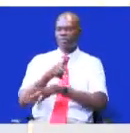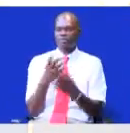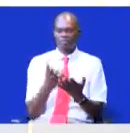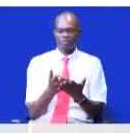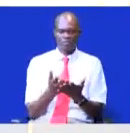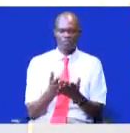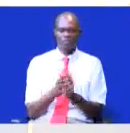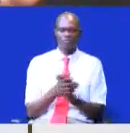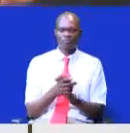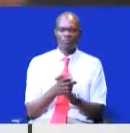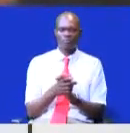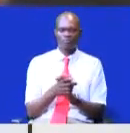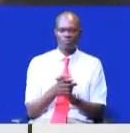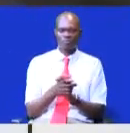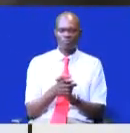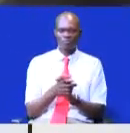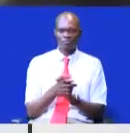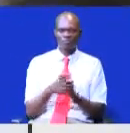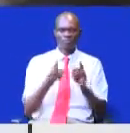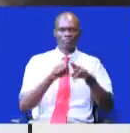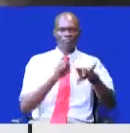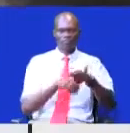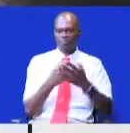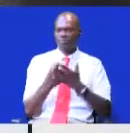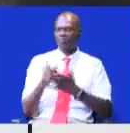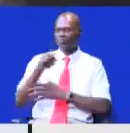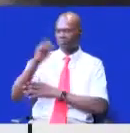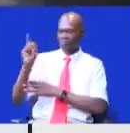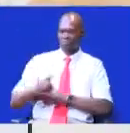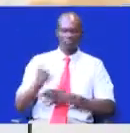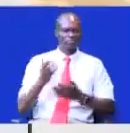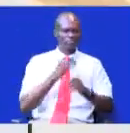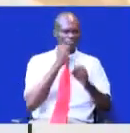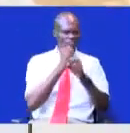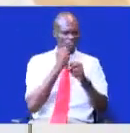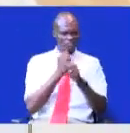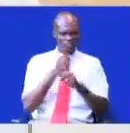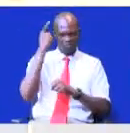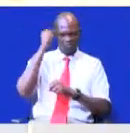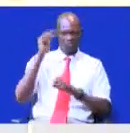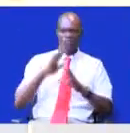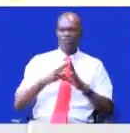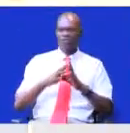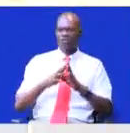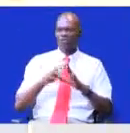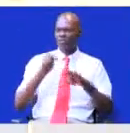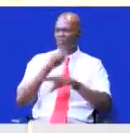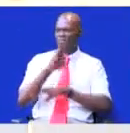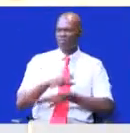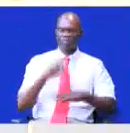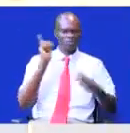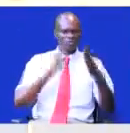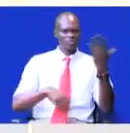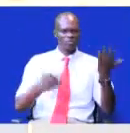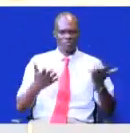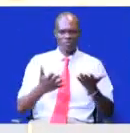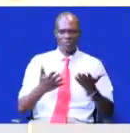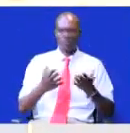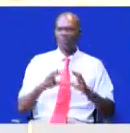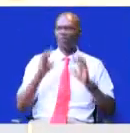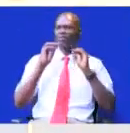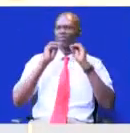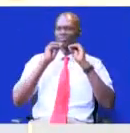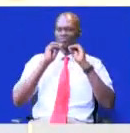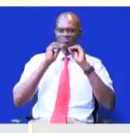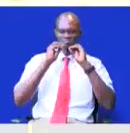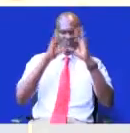yani deputy principal. Kabende penjo maduong' en ni tij japuonj en ang'o? Tich maber, nikech bedo japuonj